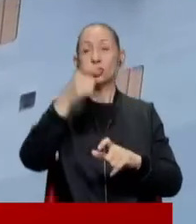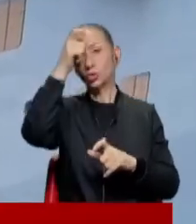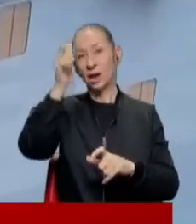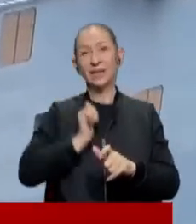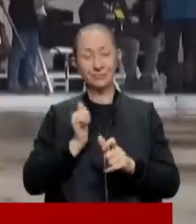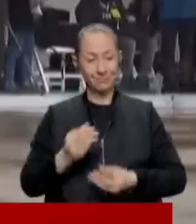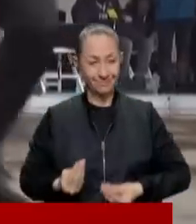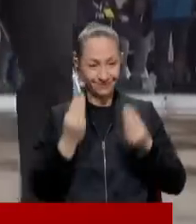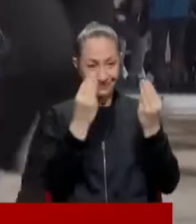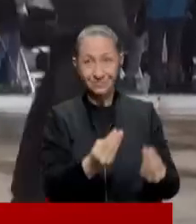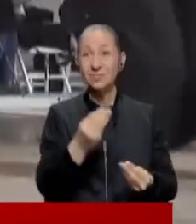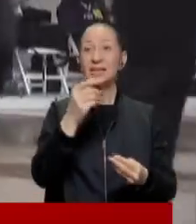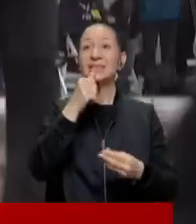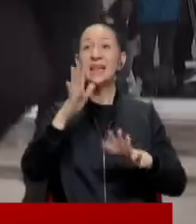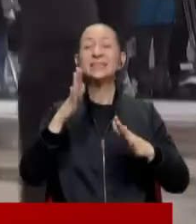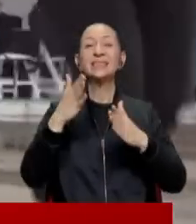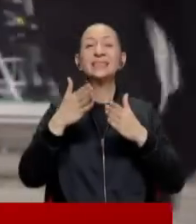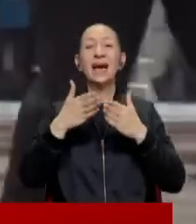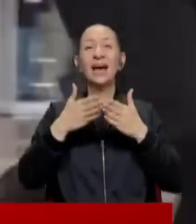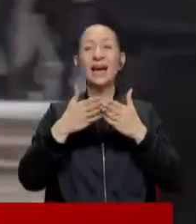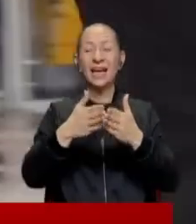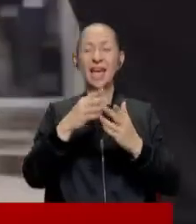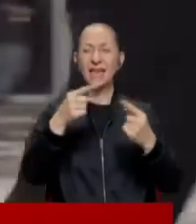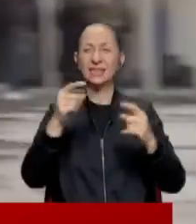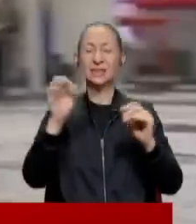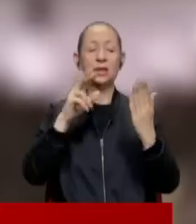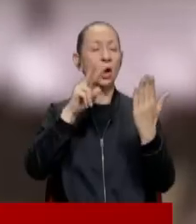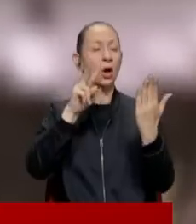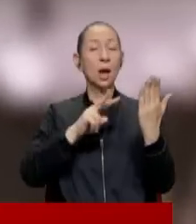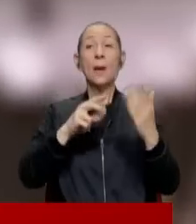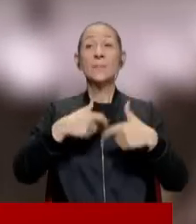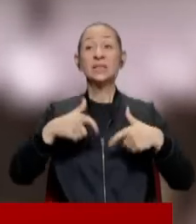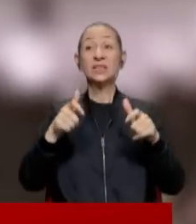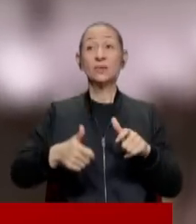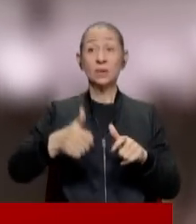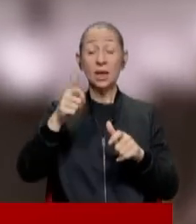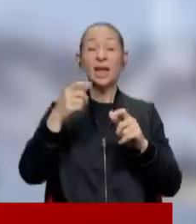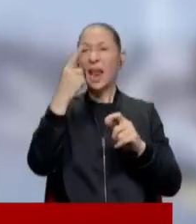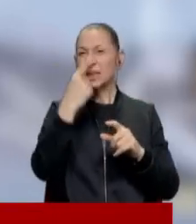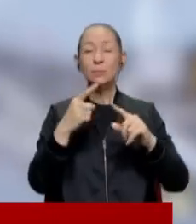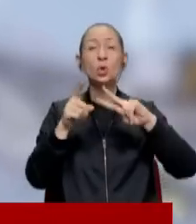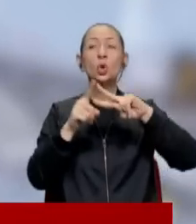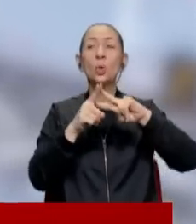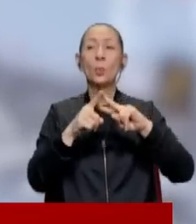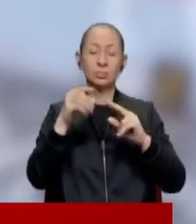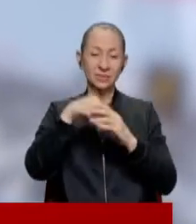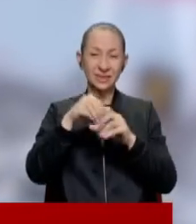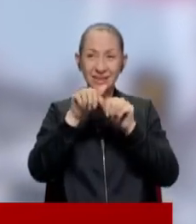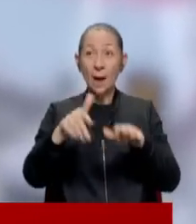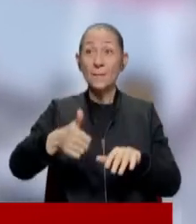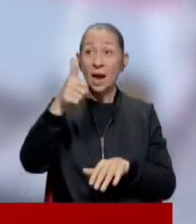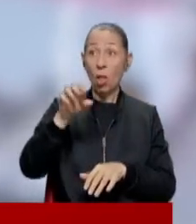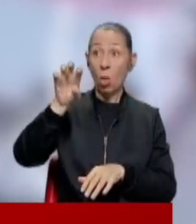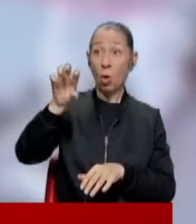teslim töreninde Deniz Harp Okulu Marşı eksiksiz okundu ancak Milli Savunma Bakanlığının resmi YouTube hesabından yayınlanan bakanlık